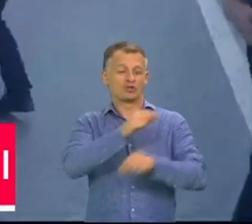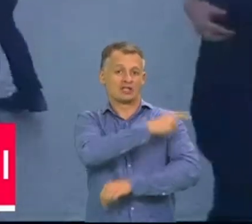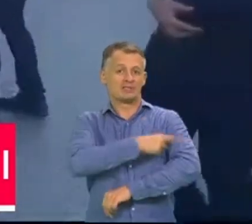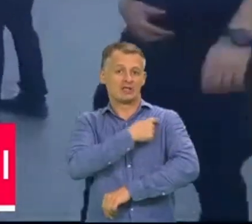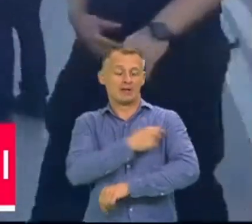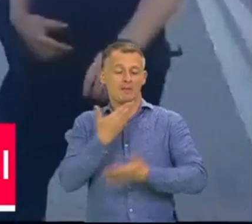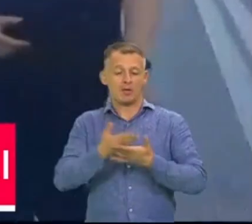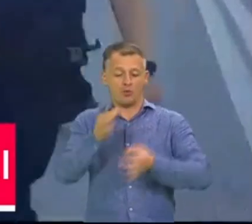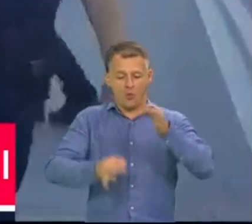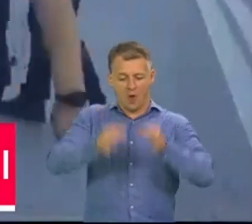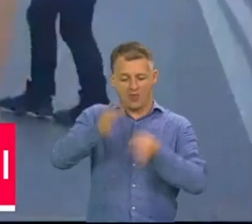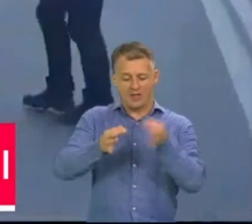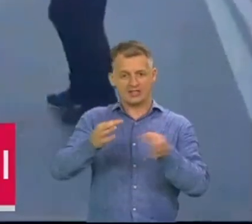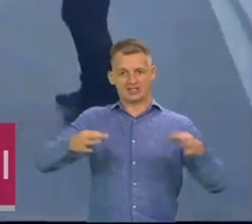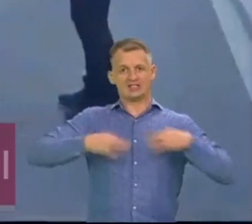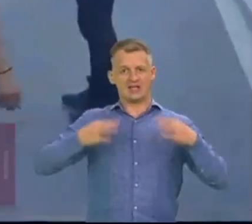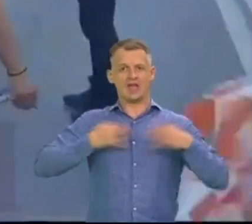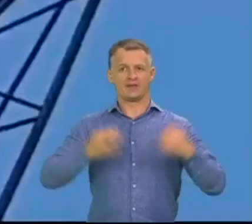o evaluare medicală.